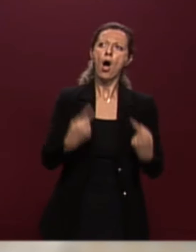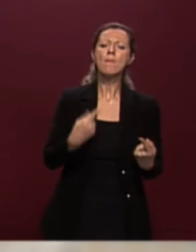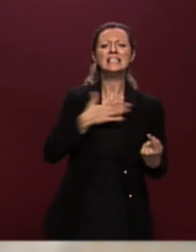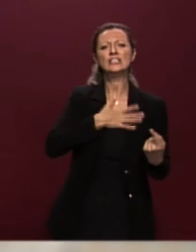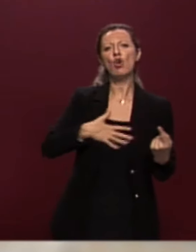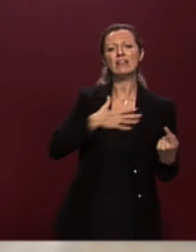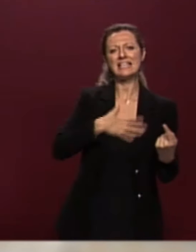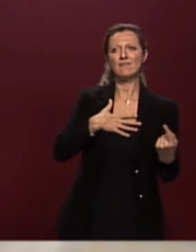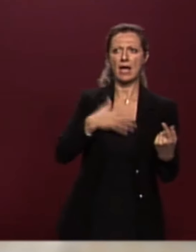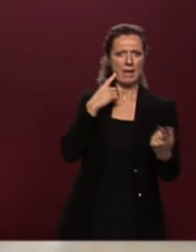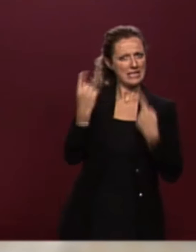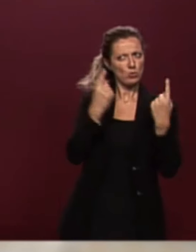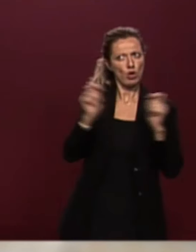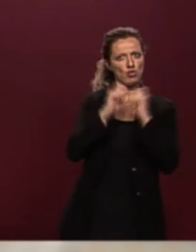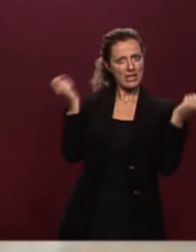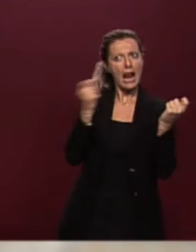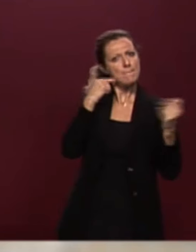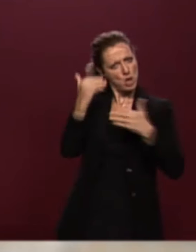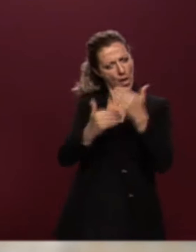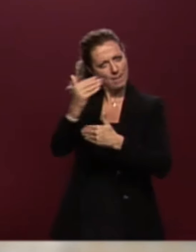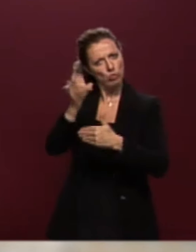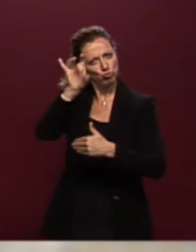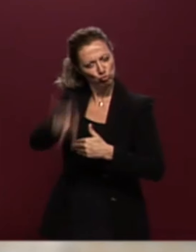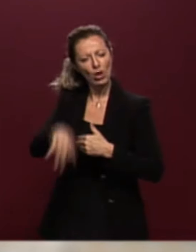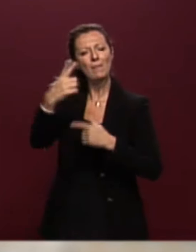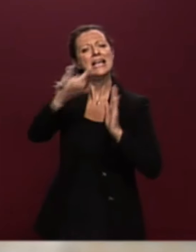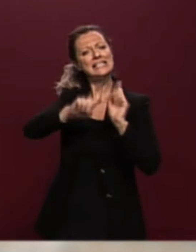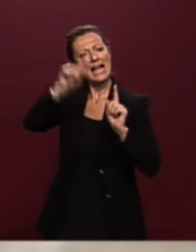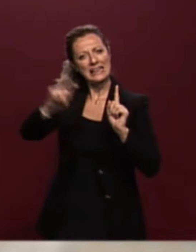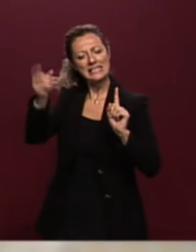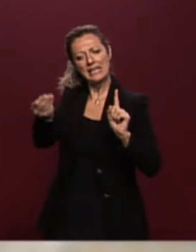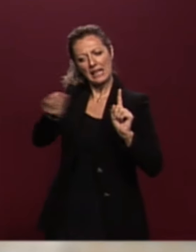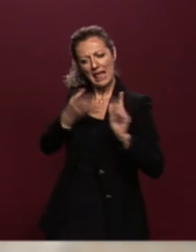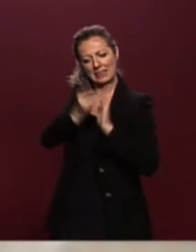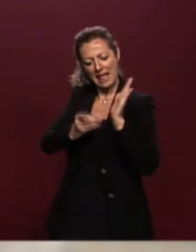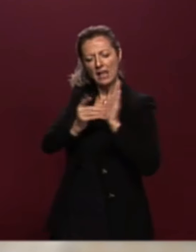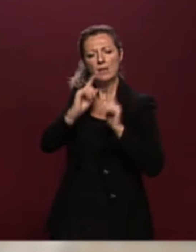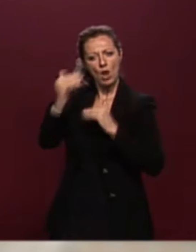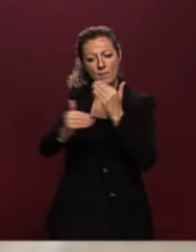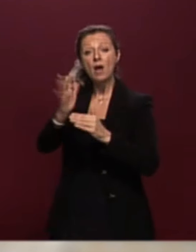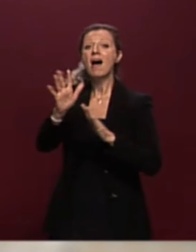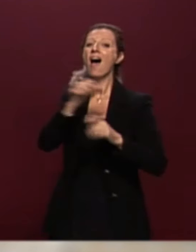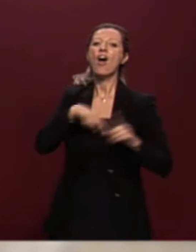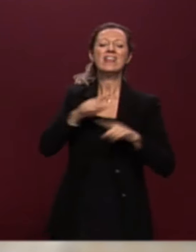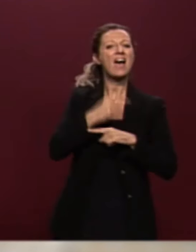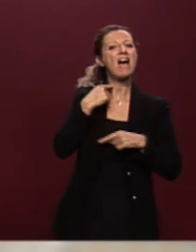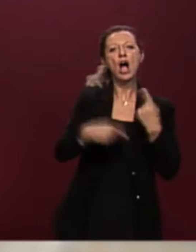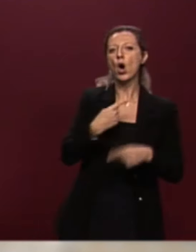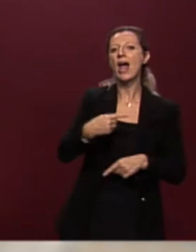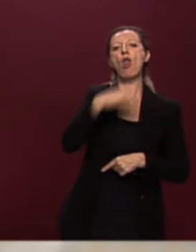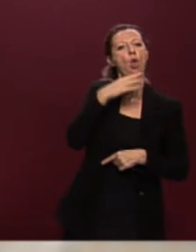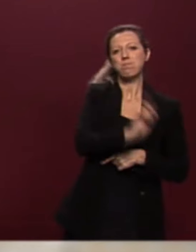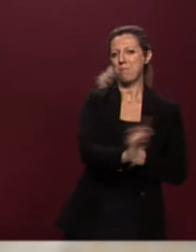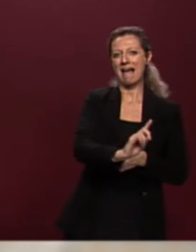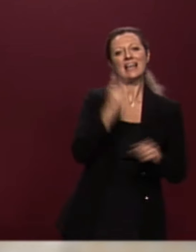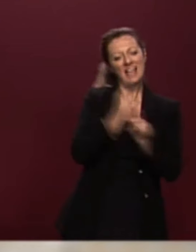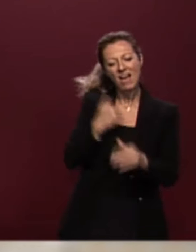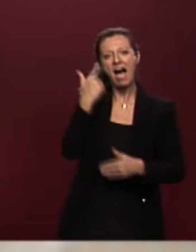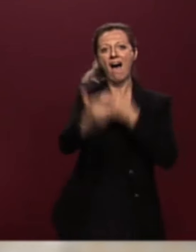quadro generale di miglioramento che le statistiche ci stanno restituendo, è condizione necessaria e imprescindibile perché